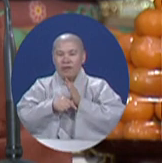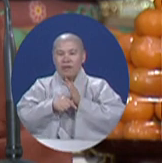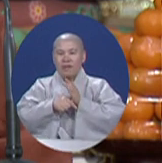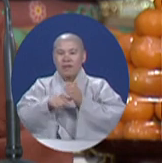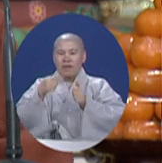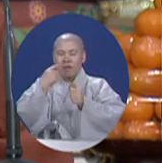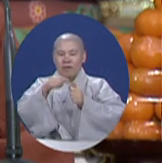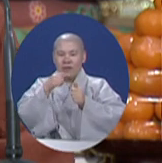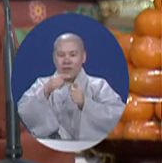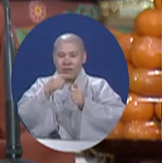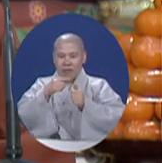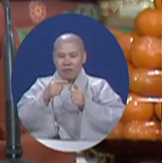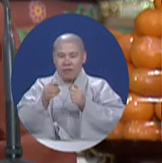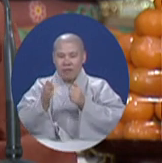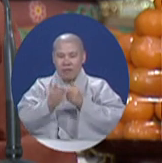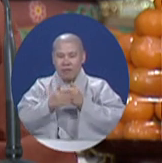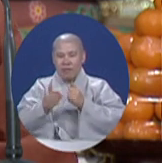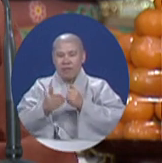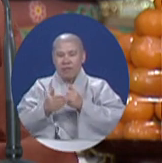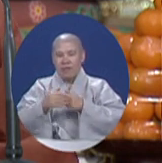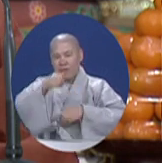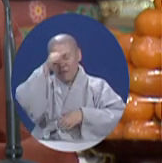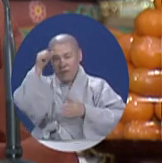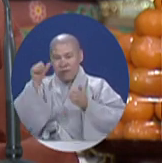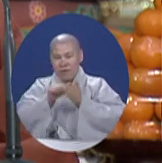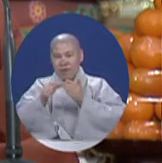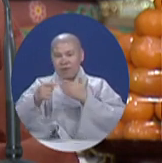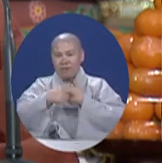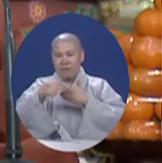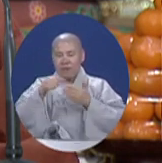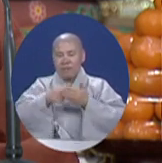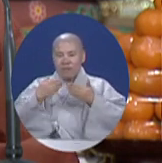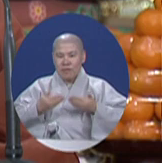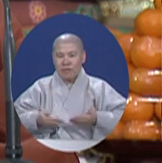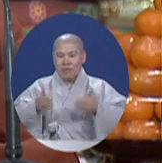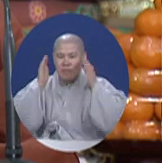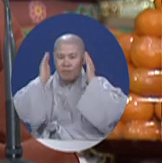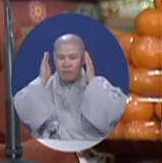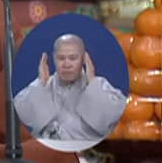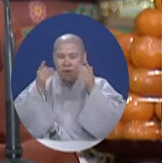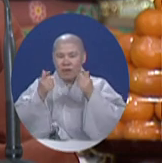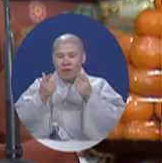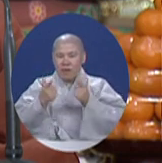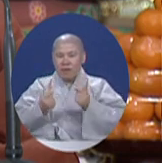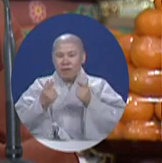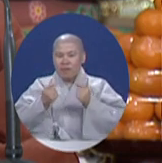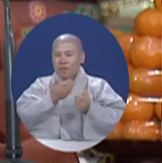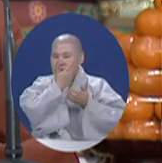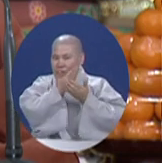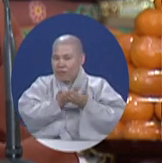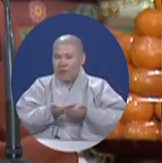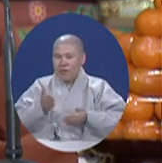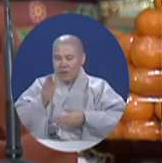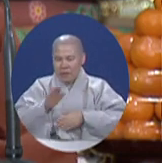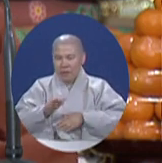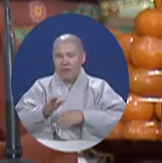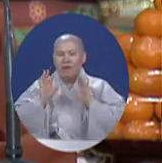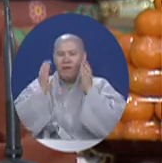가르치니 이게 인생 마음 쉬는 공부가 이렇게 중요한 공부인데 어린 나이 때는 그걸